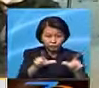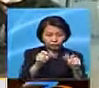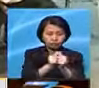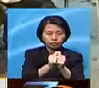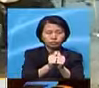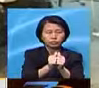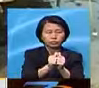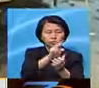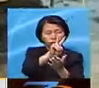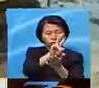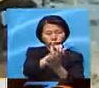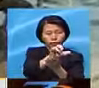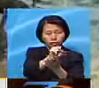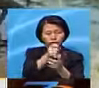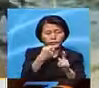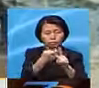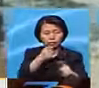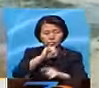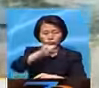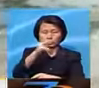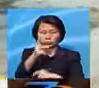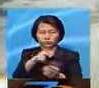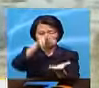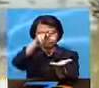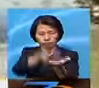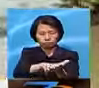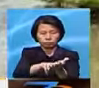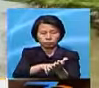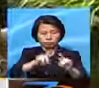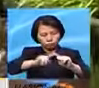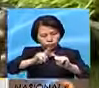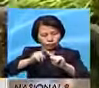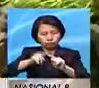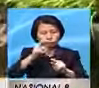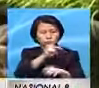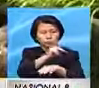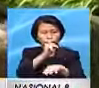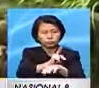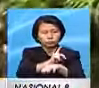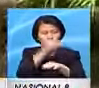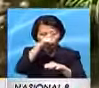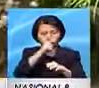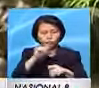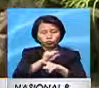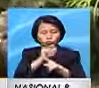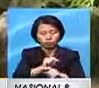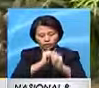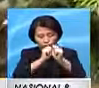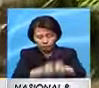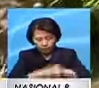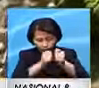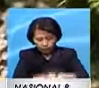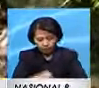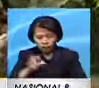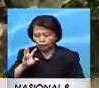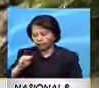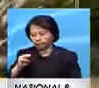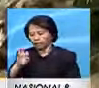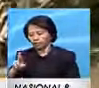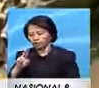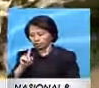varieti sah daripada jawatankuasa pengesahan varieti kebangsaan untuk digunakan petani sementara itu